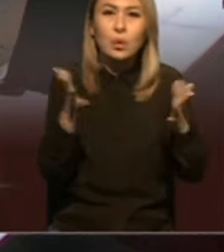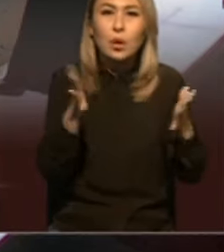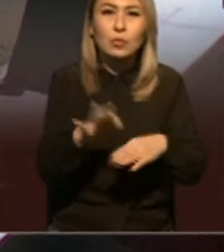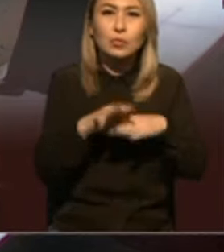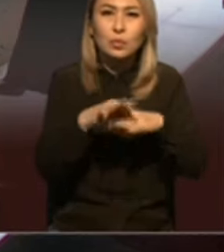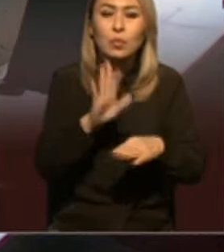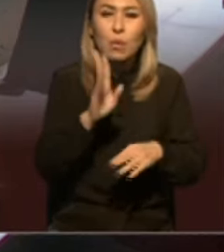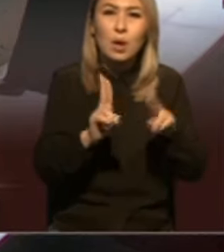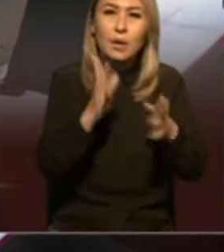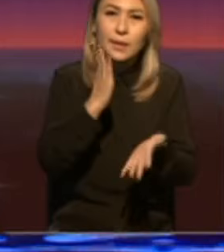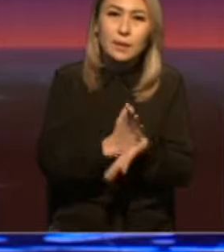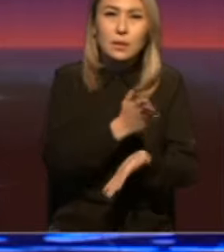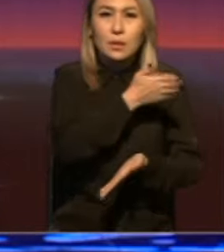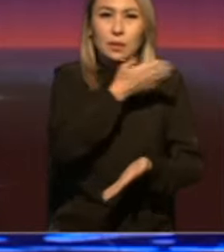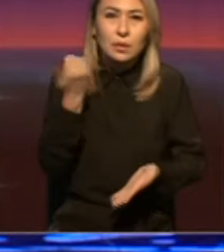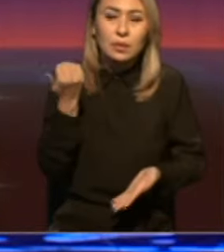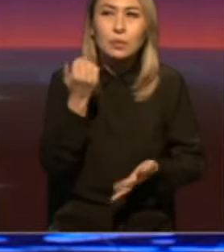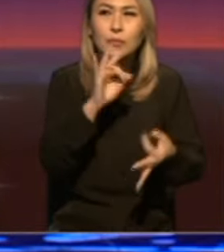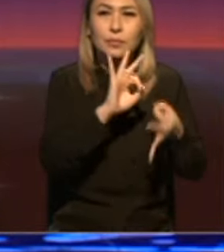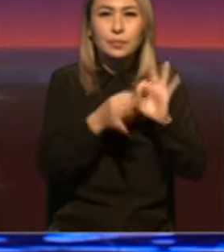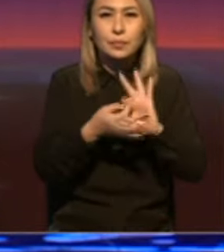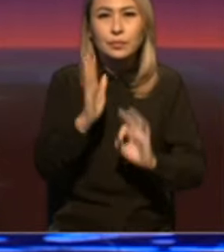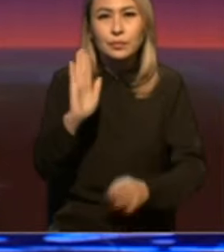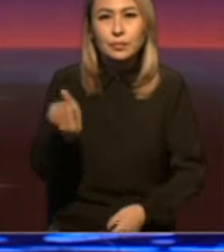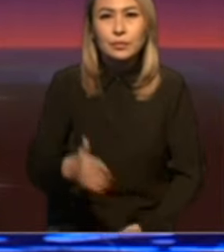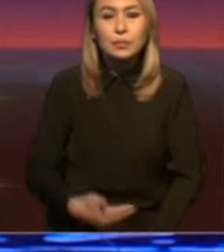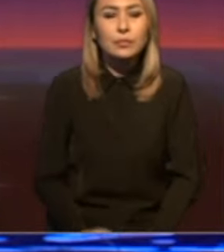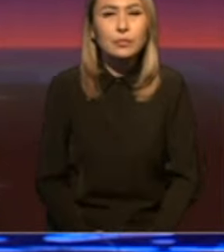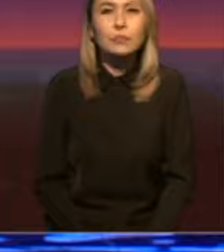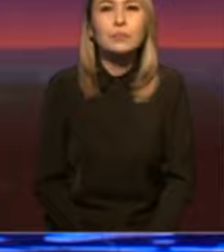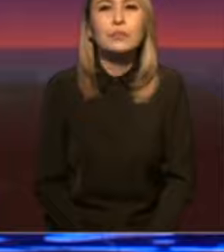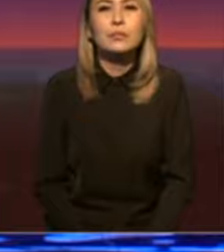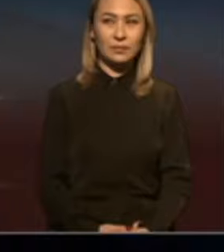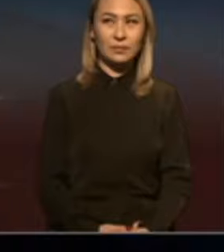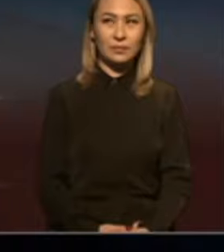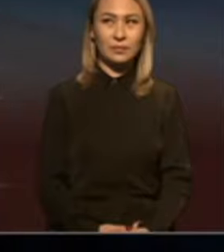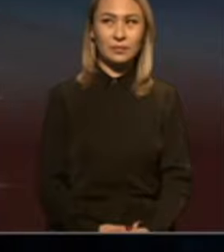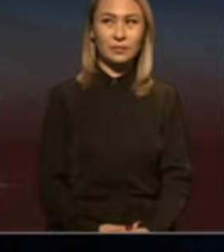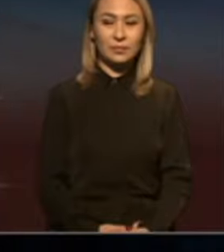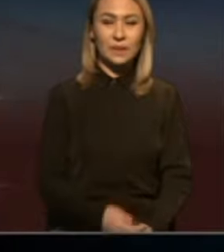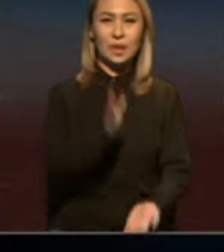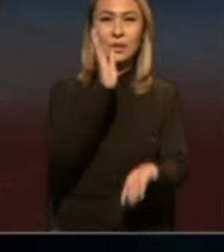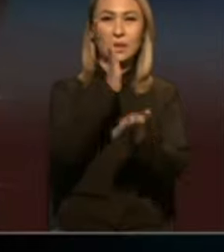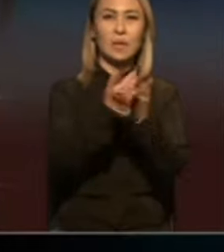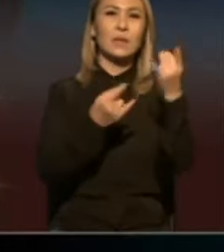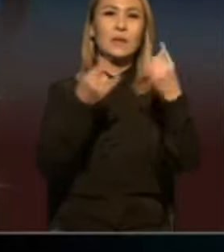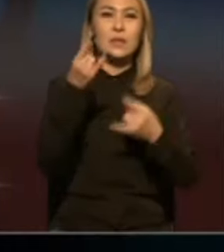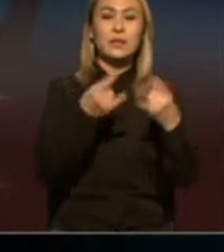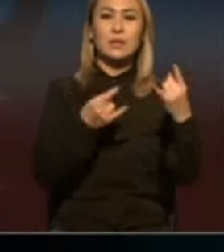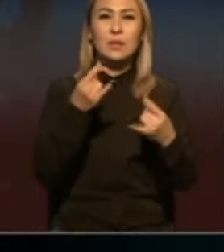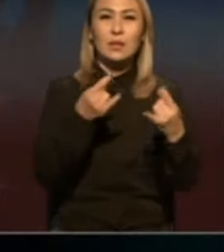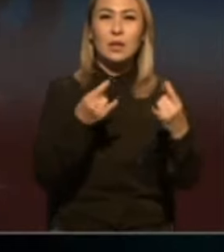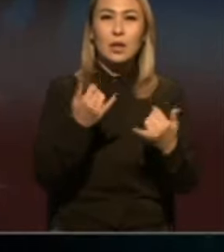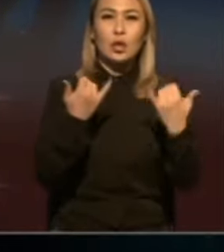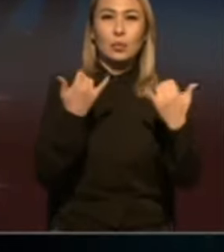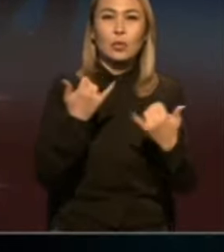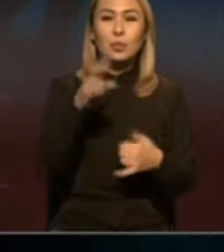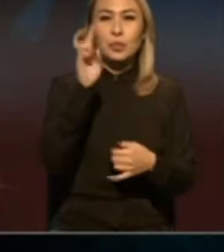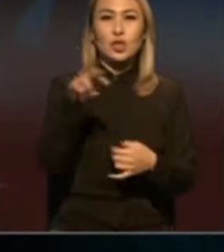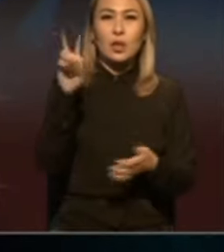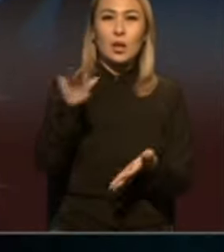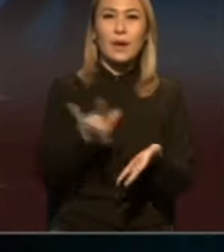жүргізіледі, алгоритмі бар ма деген сұрақтарды үзілістен кейін талқыласақ. Тікелей эфирдеміз, қымбатты көрермен. Бүгін Бішкек